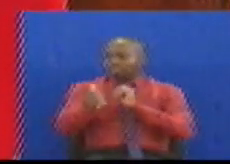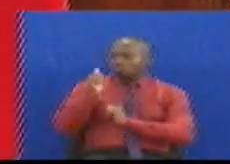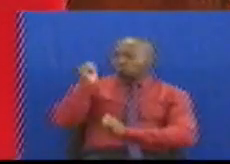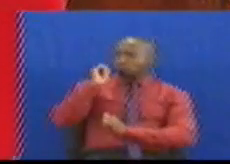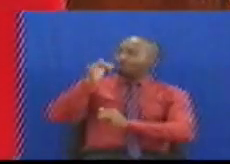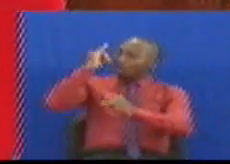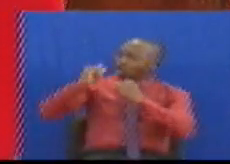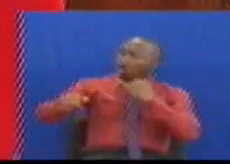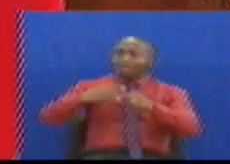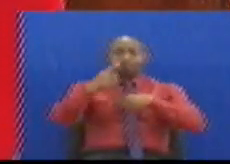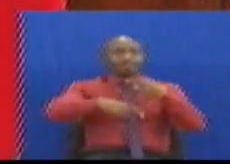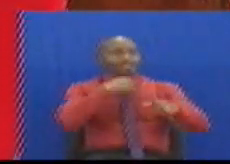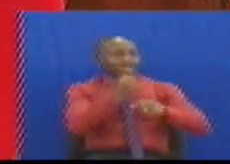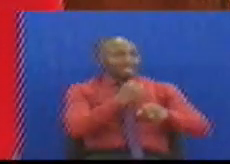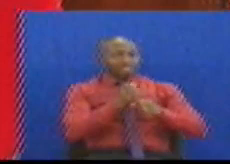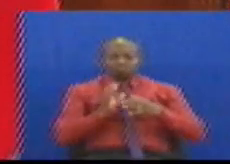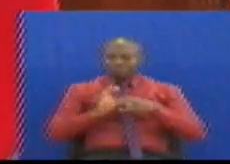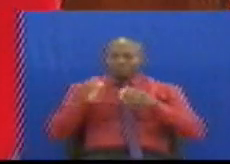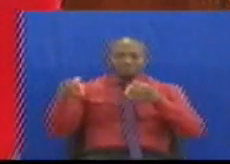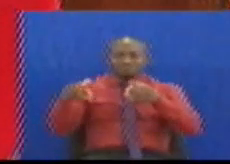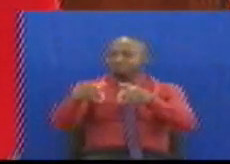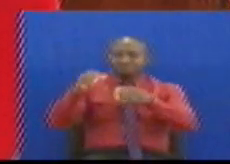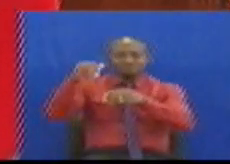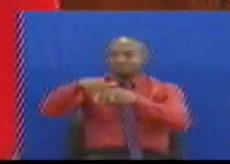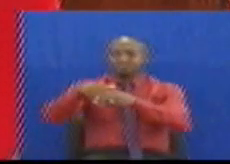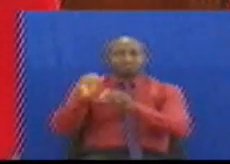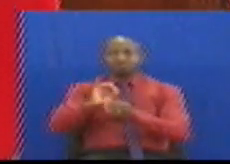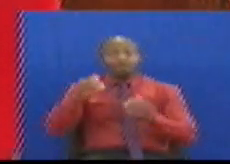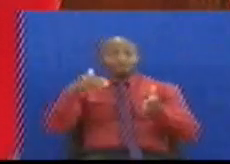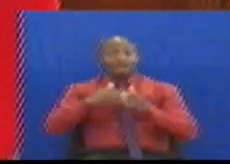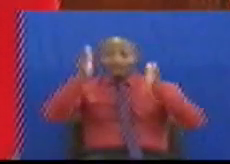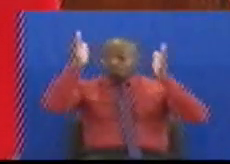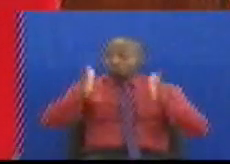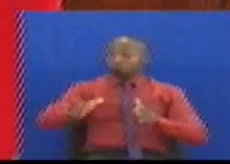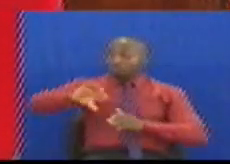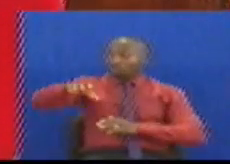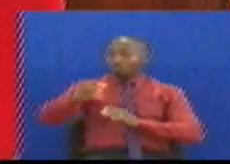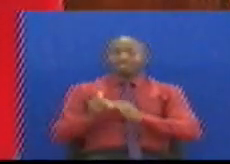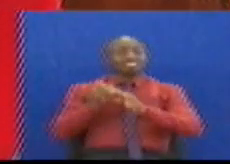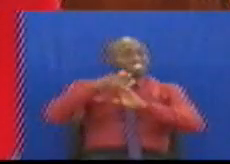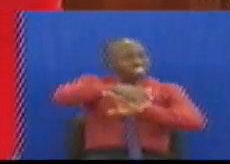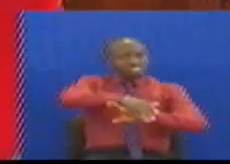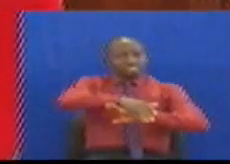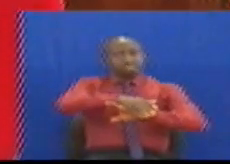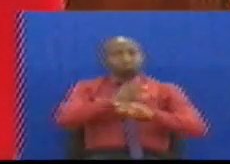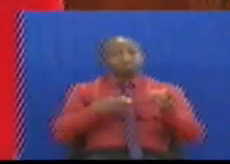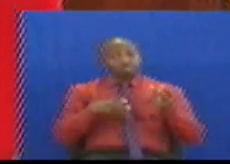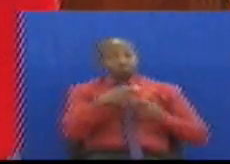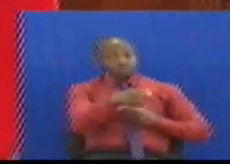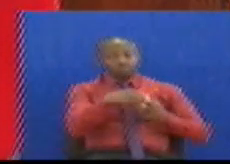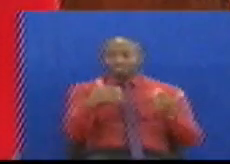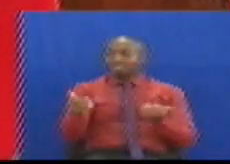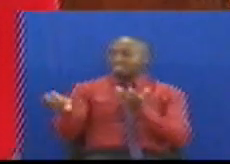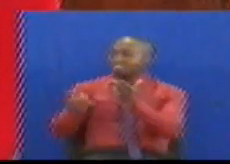waligoma hata kufanya kazi kwa kushiriki kwenye vikao mpaka mkuu wa mkoa akaingilia kati. Sasa Mheshimiwa Naibu Spika, ukikusanya takwimu za namna